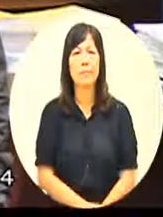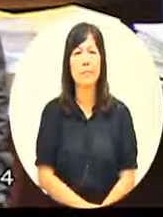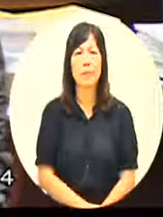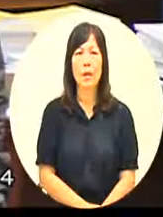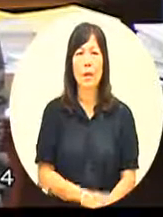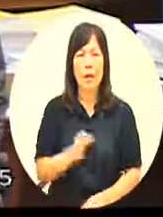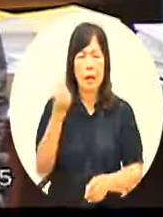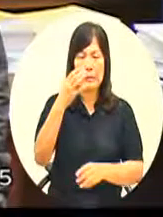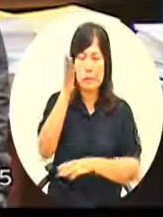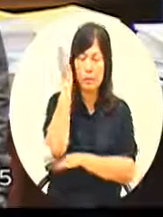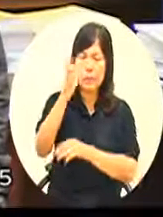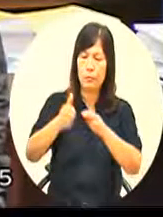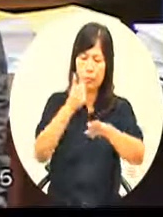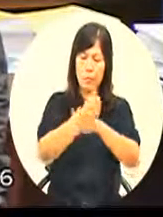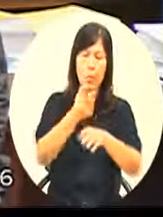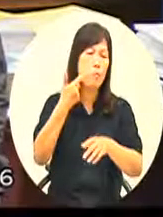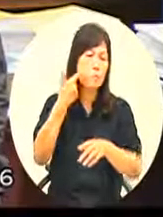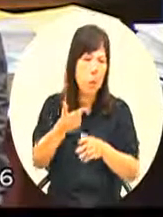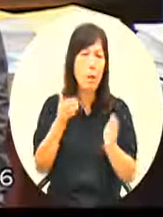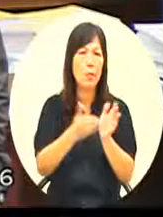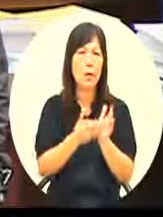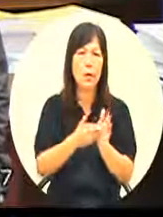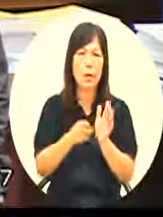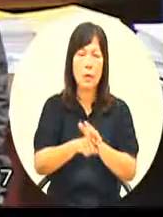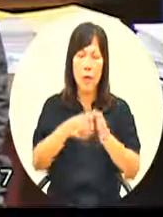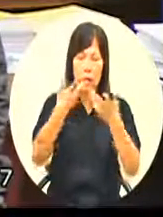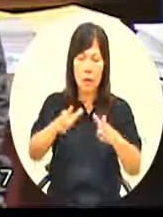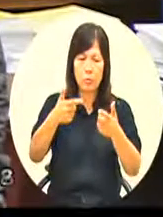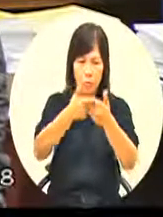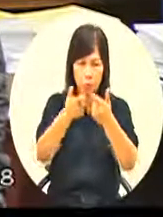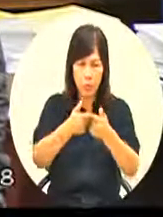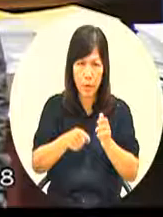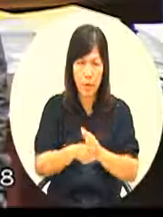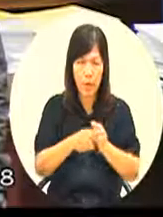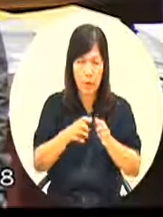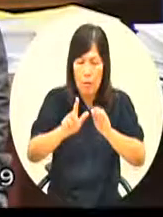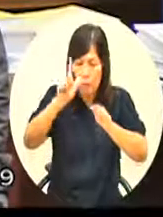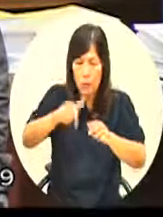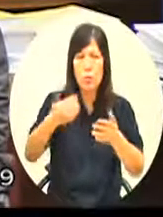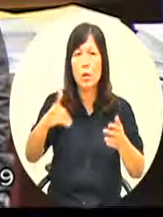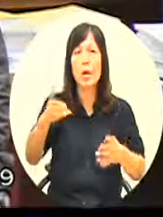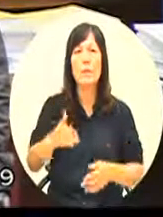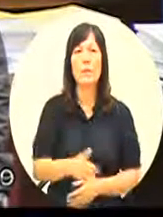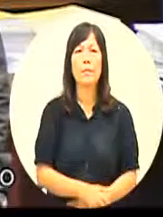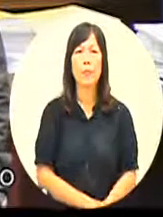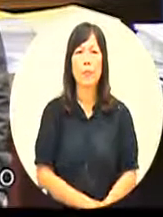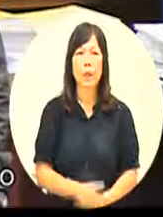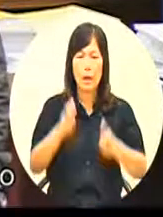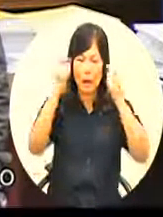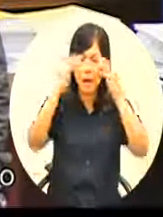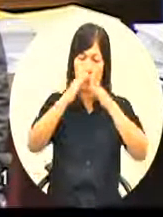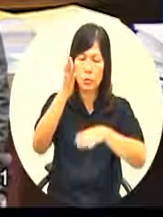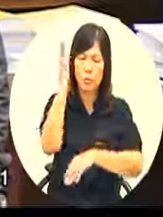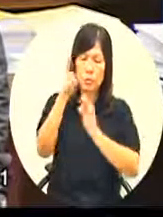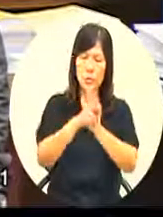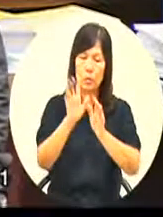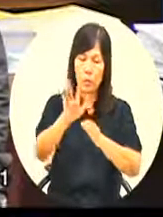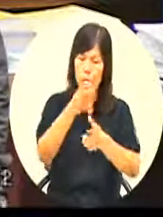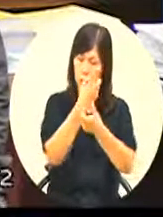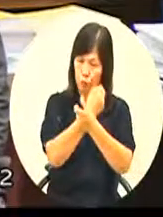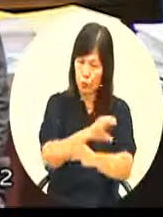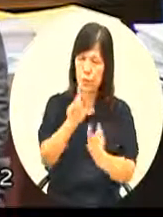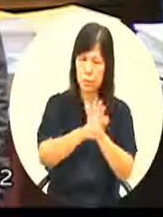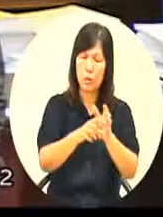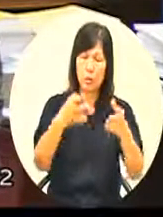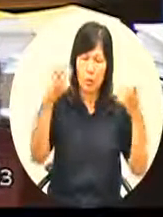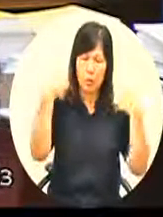政府上台半年多，很多的配套措施其实都还没有很成熟的状况之下，我相信高雄市政府是一个有经验的执政